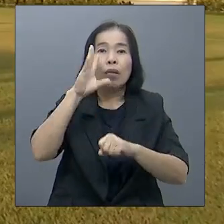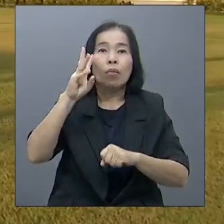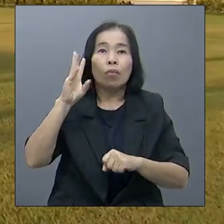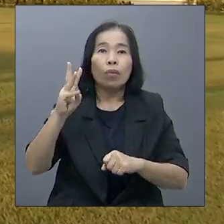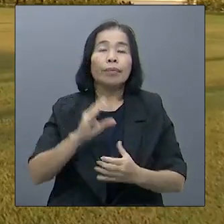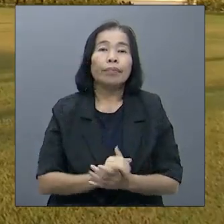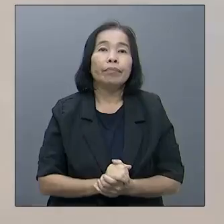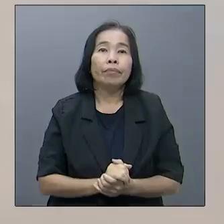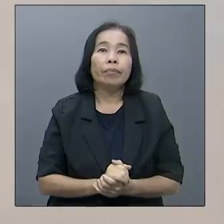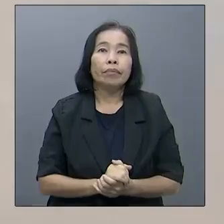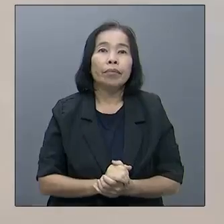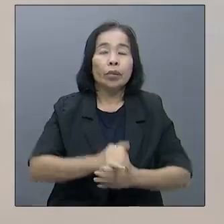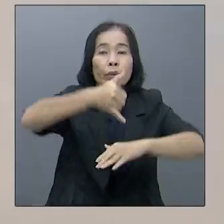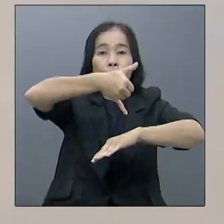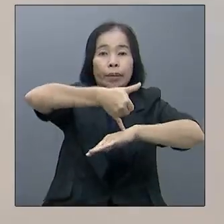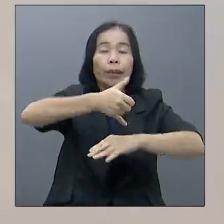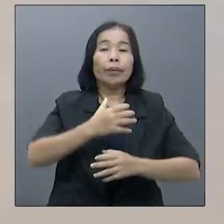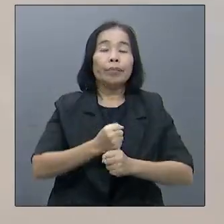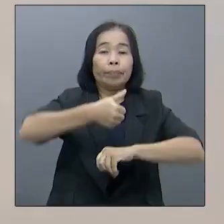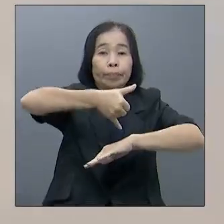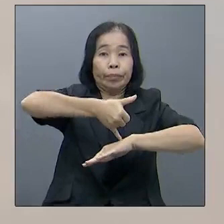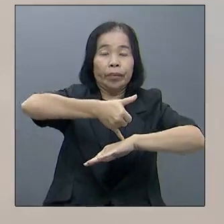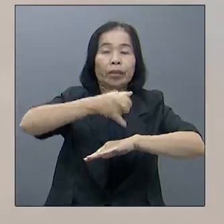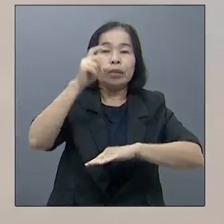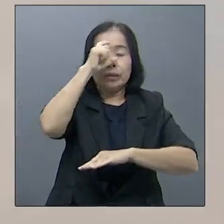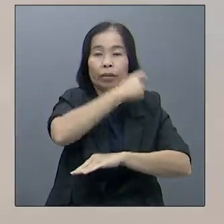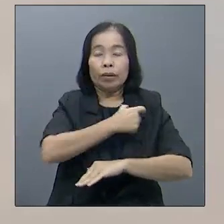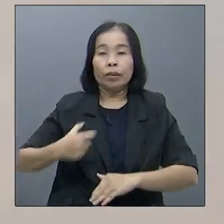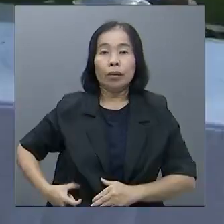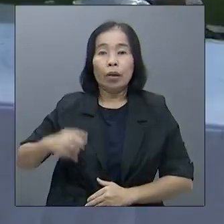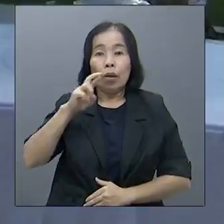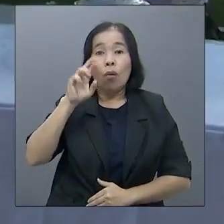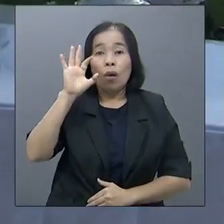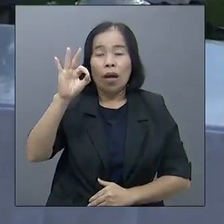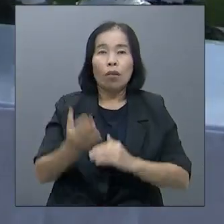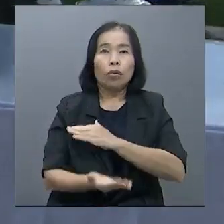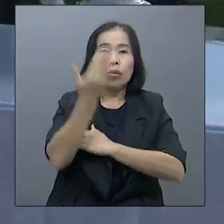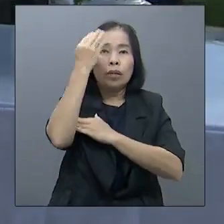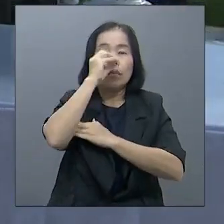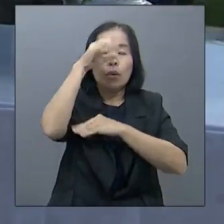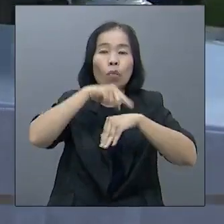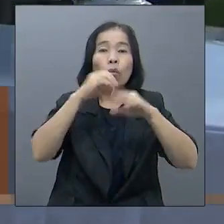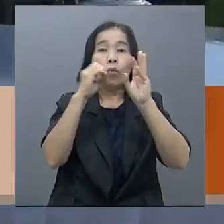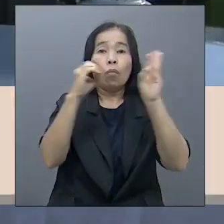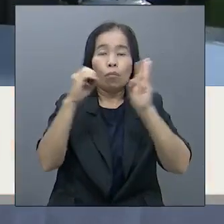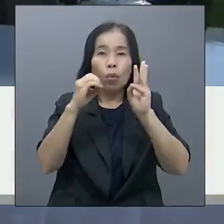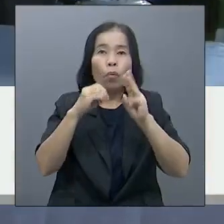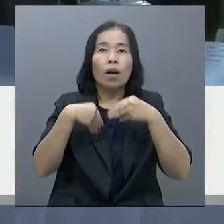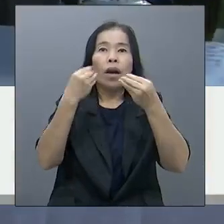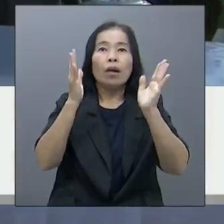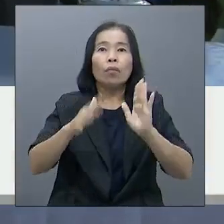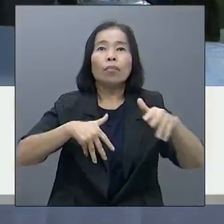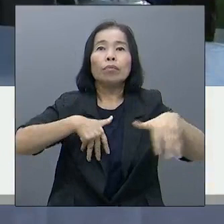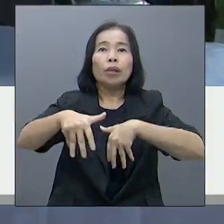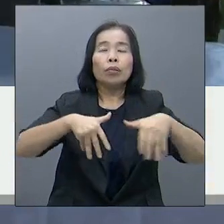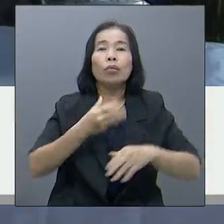ที่อุทยานเฉลิมพระเกียรติร 9ตั้งแต่เวลา6:00นซึ่งเปิดให้ประชาชนทุกหมู่เหล่านำพานพุ่มพวงมาลัยและดอกไม้ไป